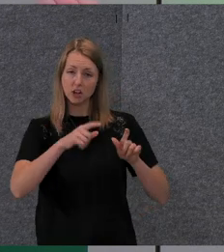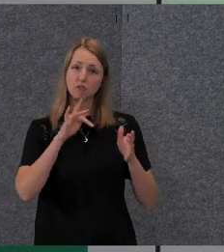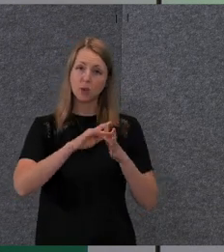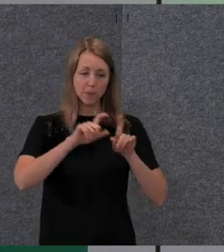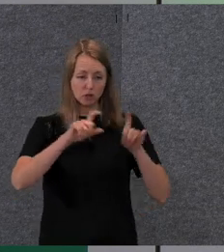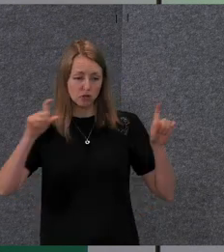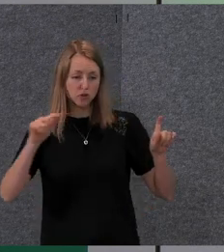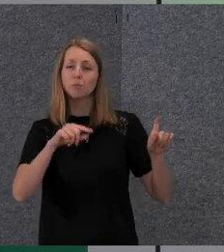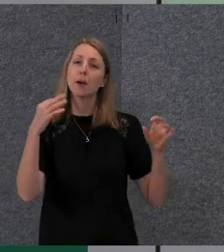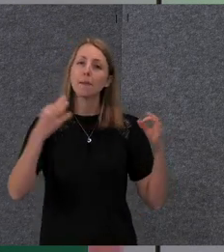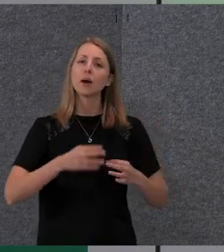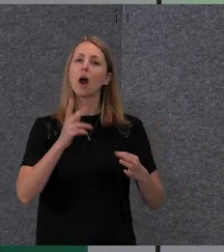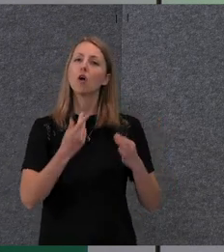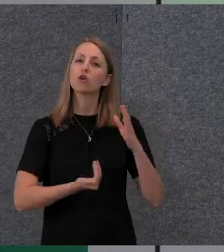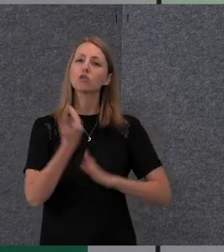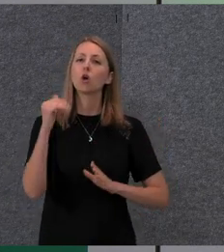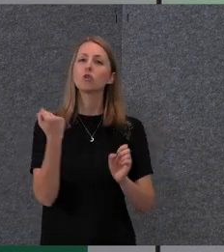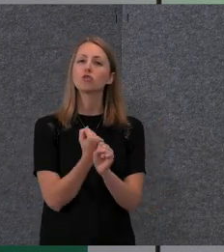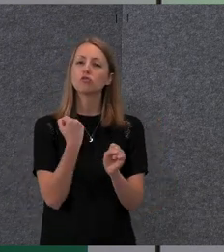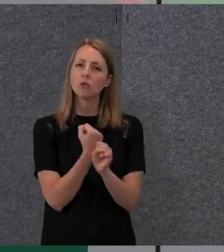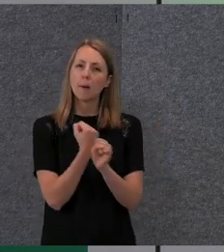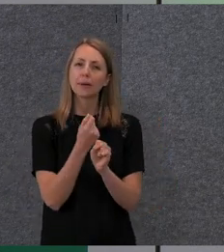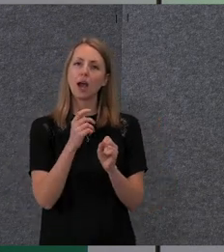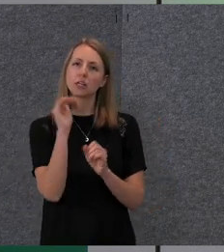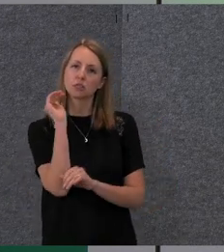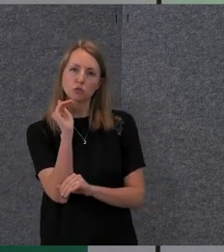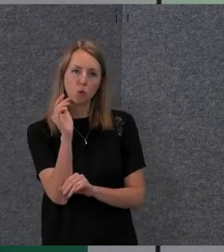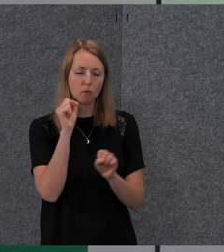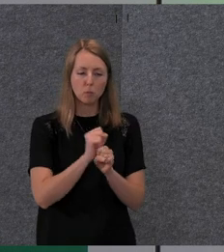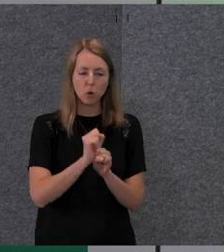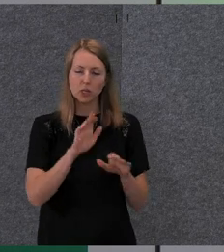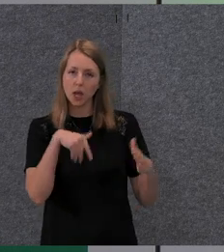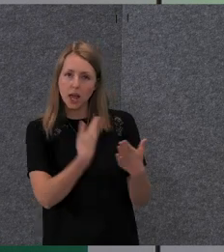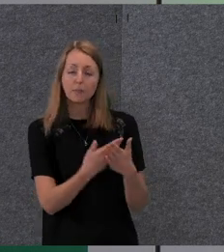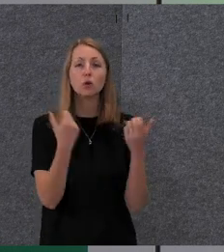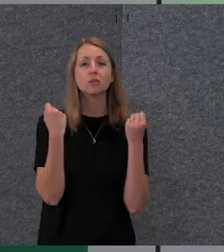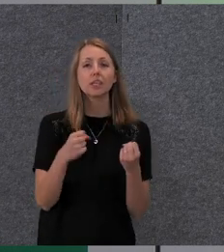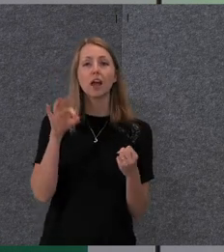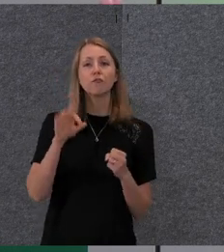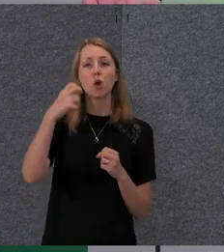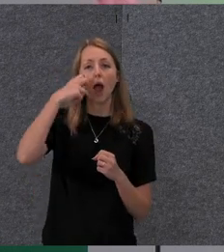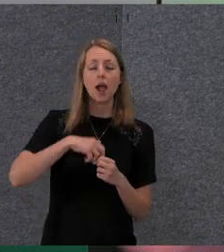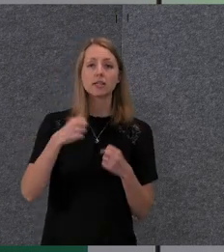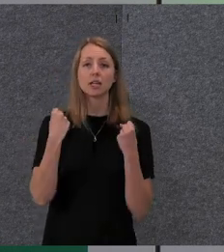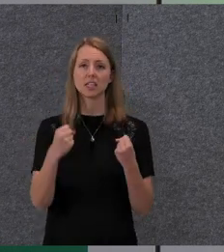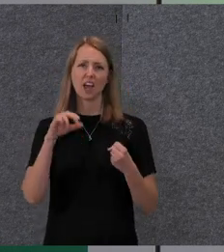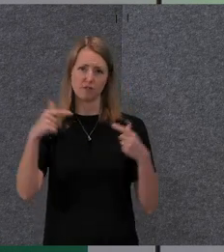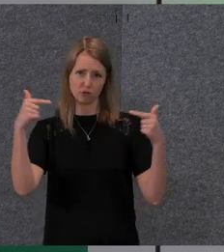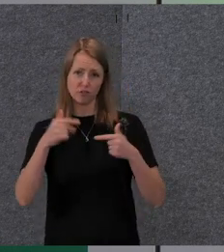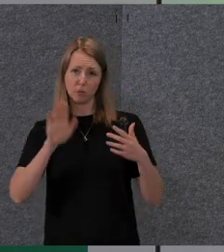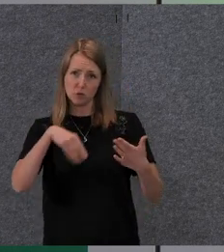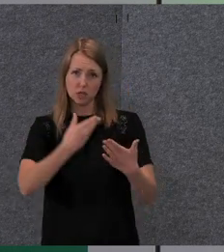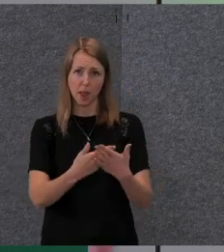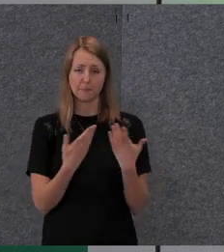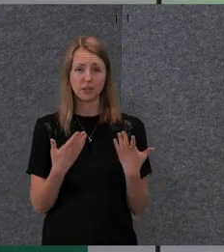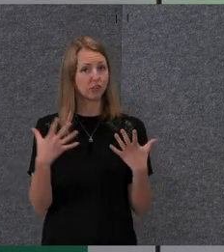nicht neue Jobperspektiven, neue Qualifizierungen, Sicherheit für Alter und Pflege bieten, werden wir die große